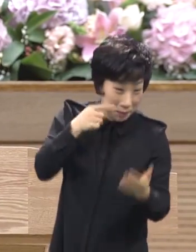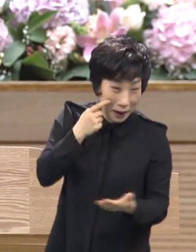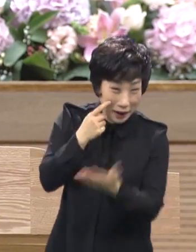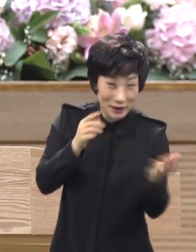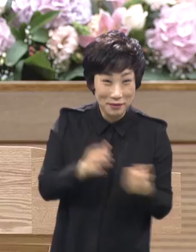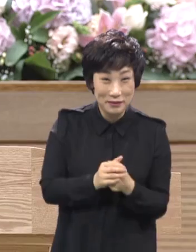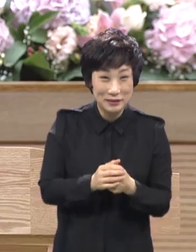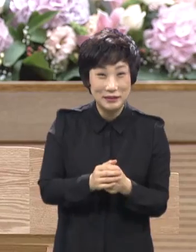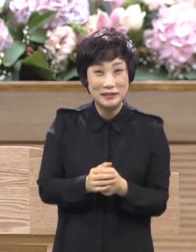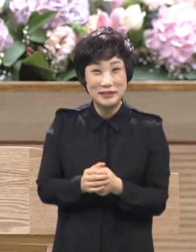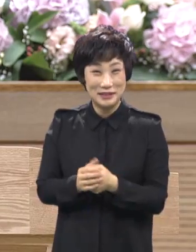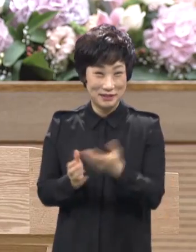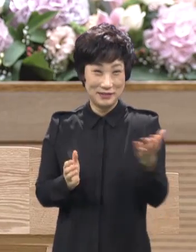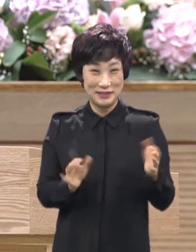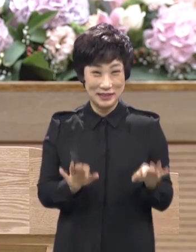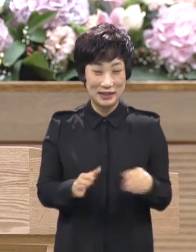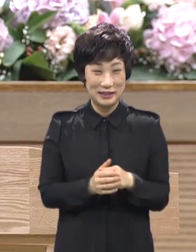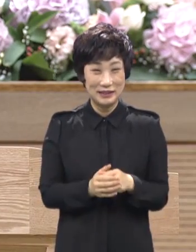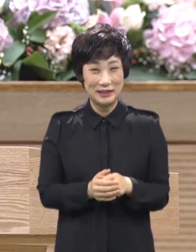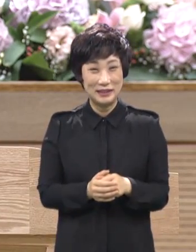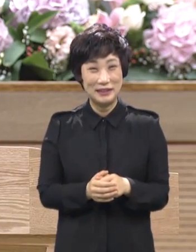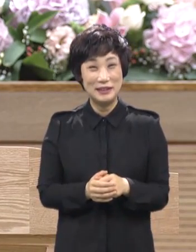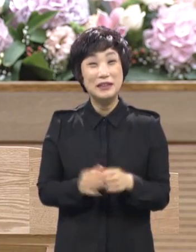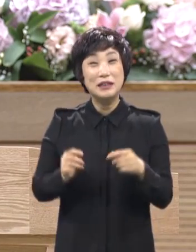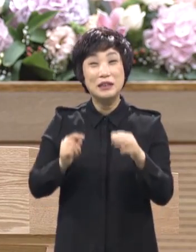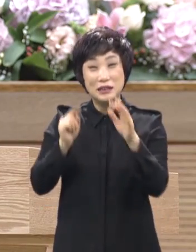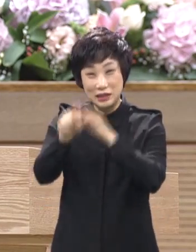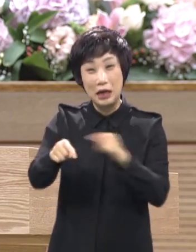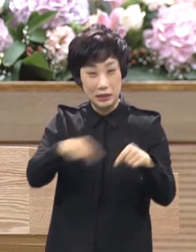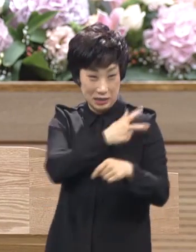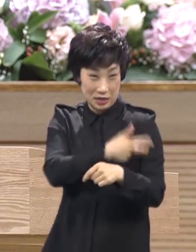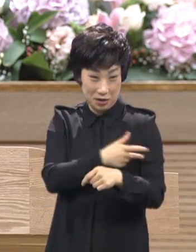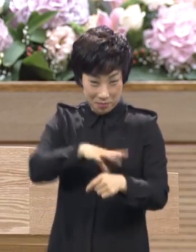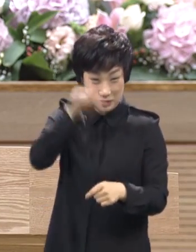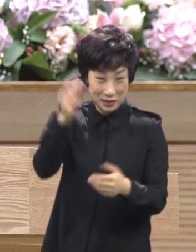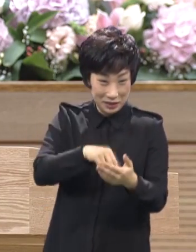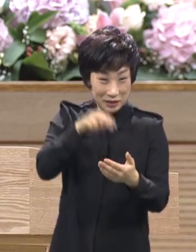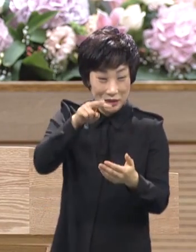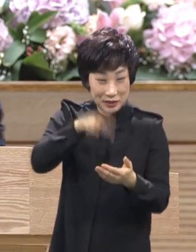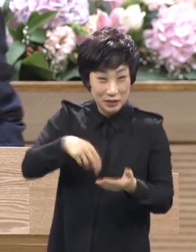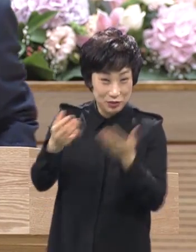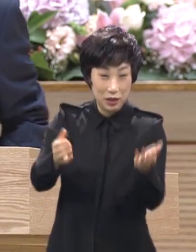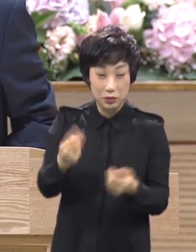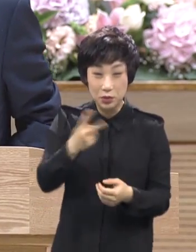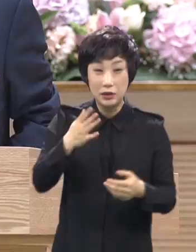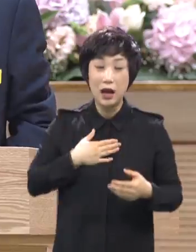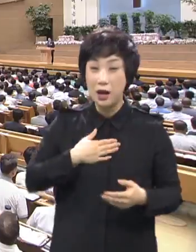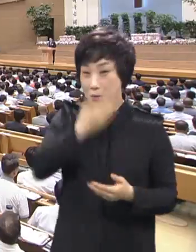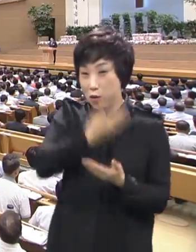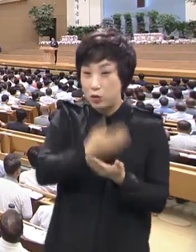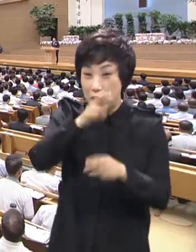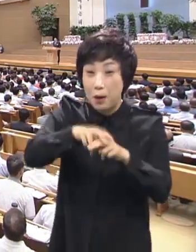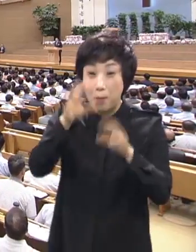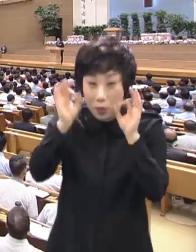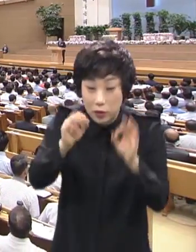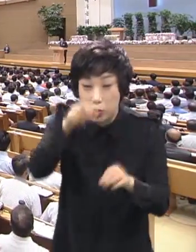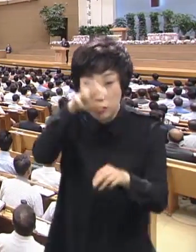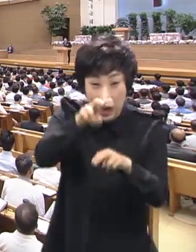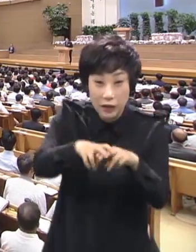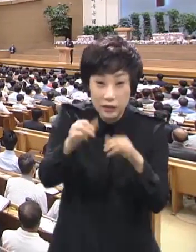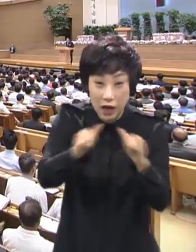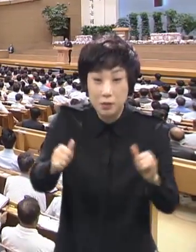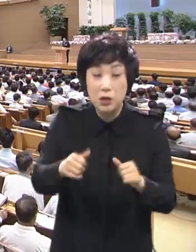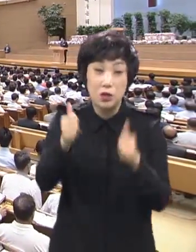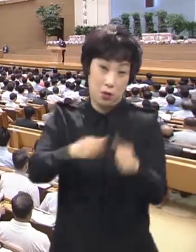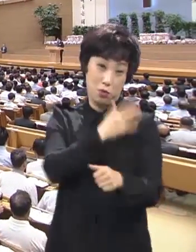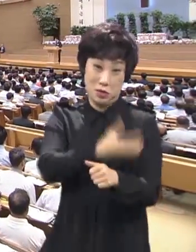천년왕국에 들어가서 모르는가, 뭐. 아니, 들어갈 수 있는 자격부터 읽어봐. 사절부터 읽어봐. 또 내가 보좌들을 보니 거기 앉은 자들이 있어